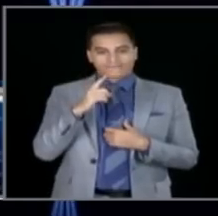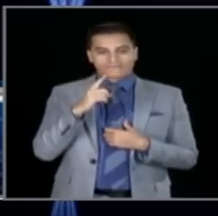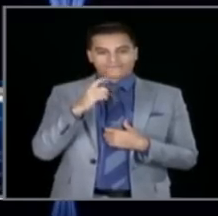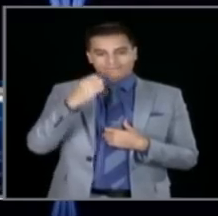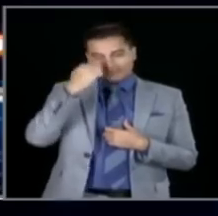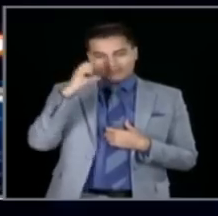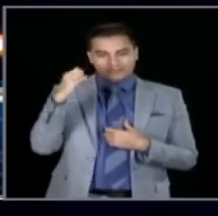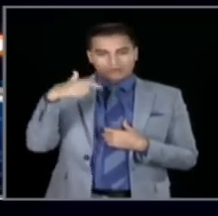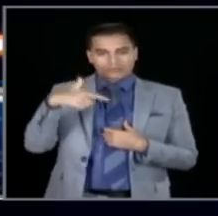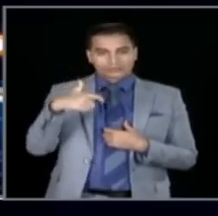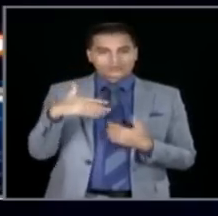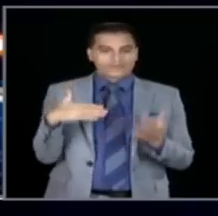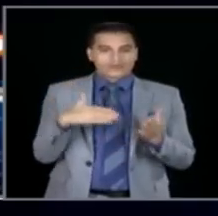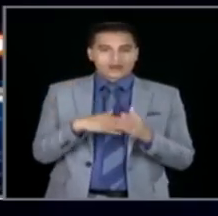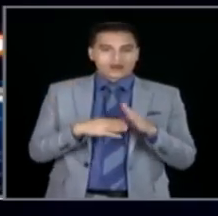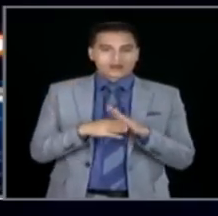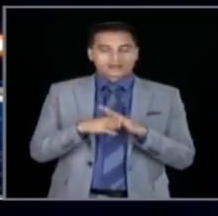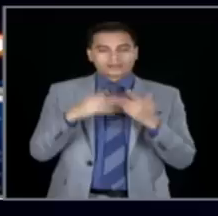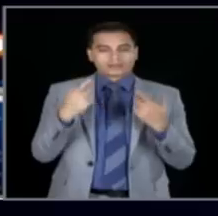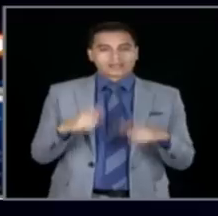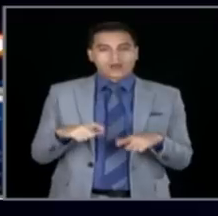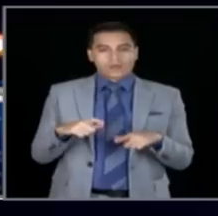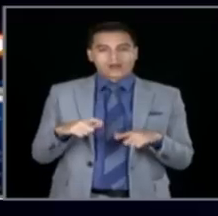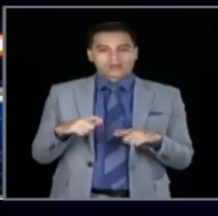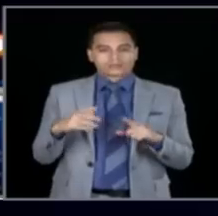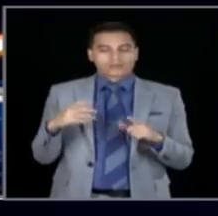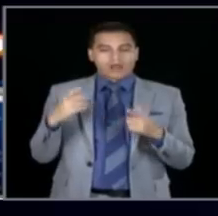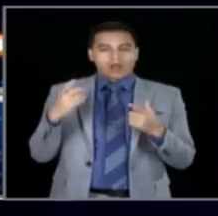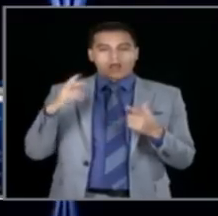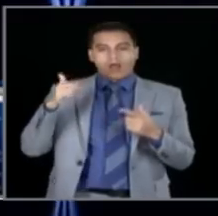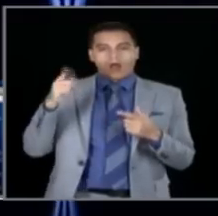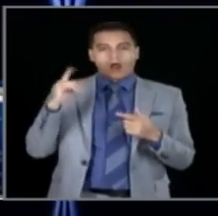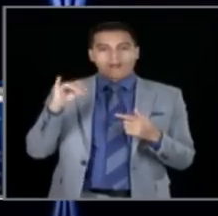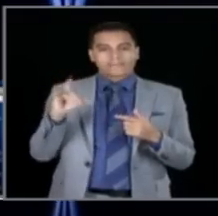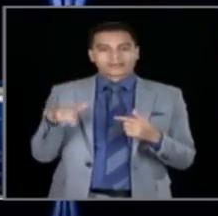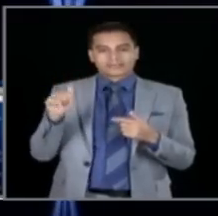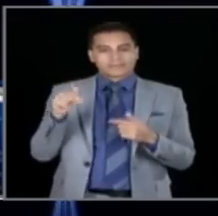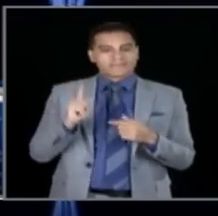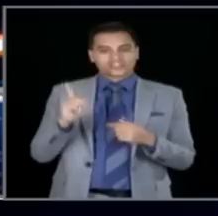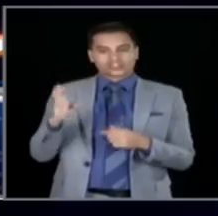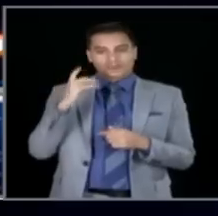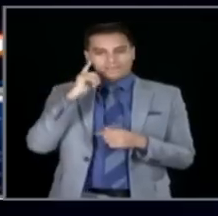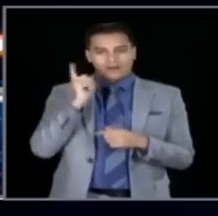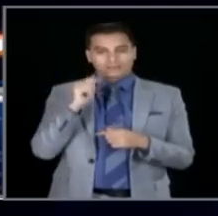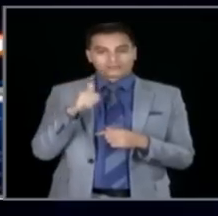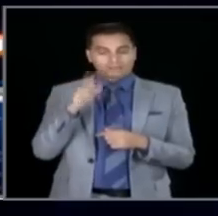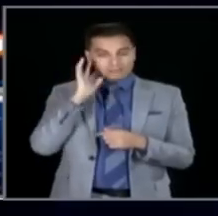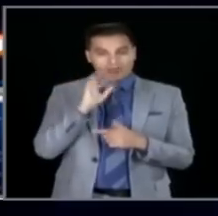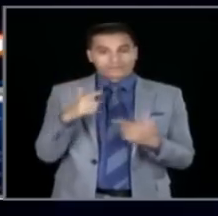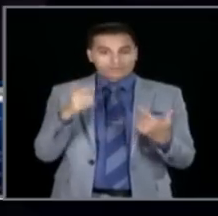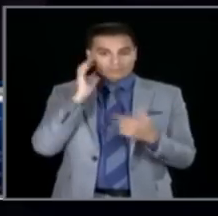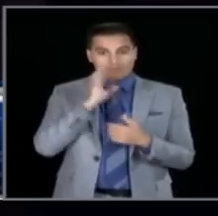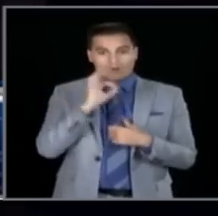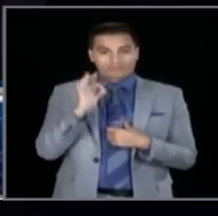1069 وهجموا على أرمينيا. مفيش إجابة في الحوت الأزرق مع أنها معركة